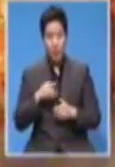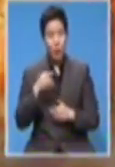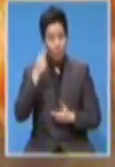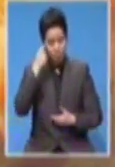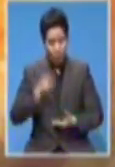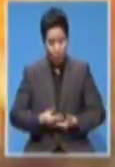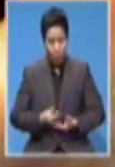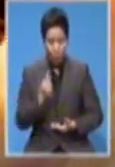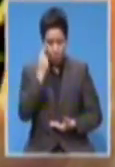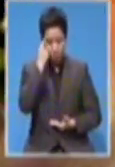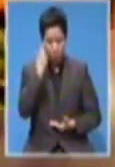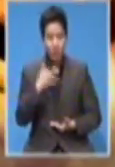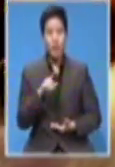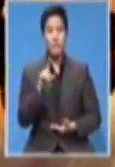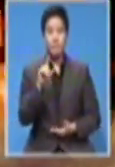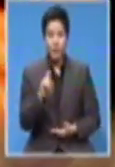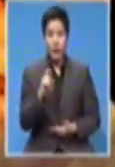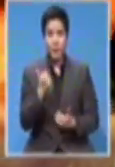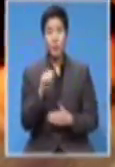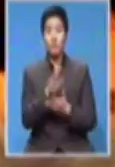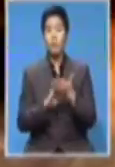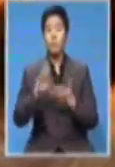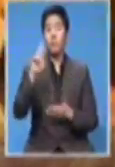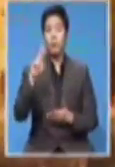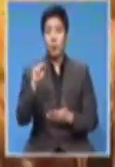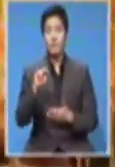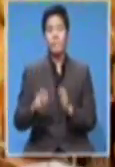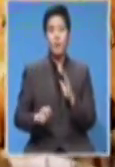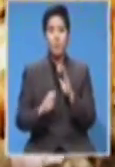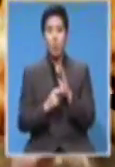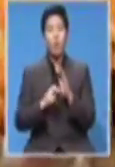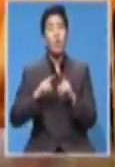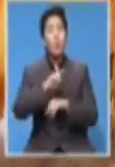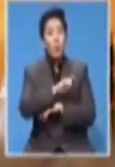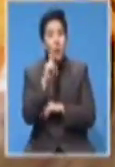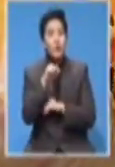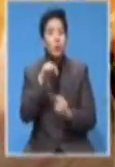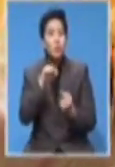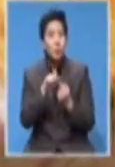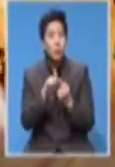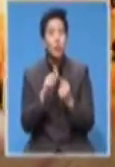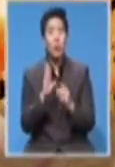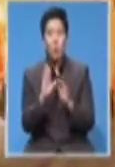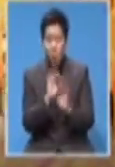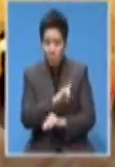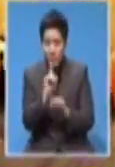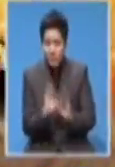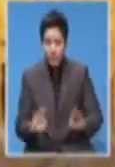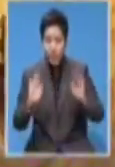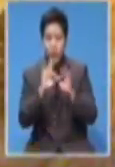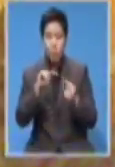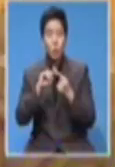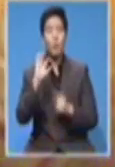านโดยองค์การสหประชาชาติได้ประกาศรับรองให้วันวิสาขบูชาเป็นวันสำคัญสากลของโล